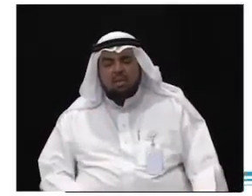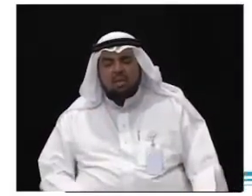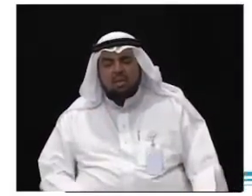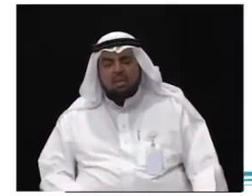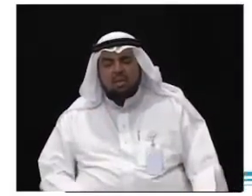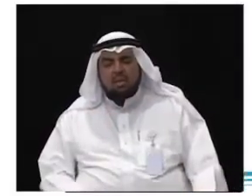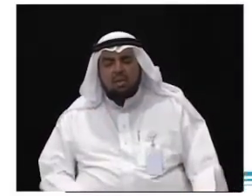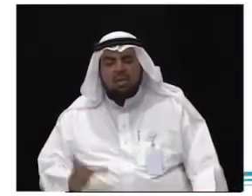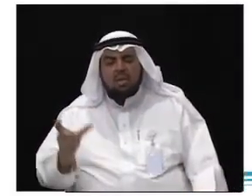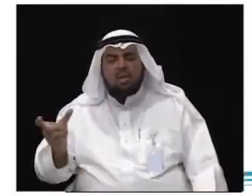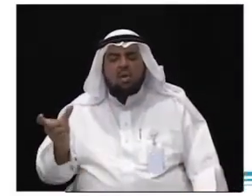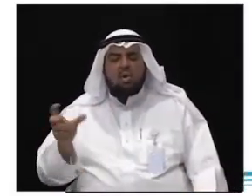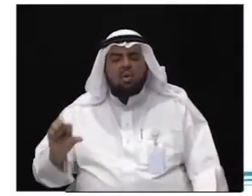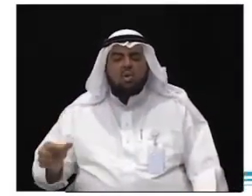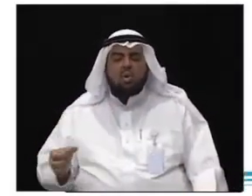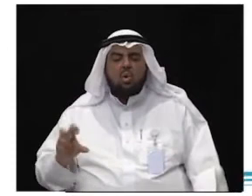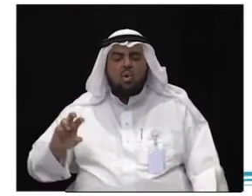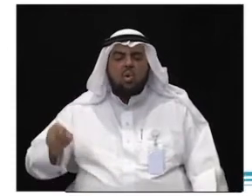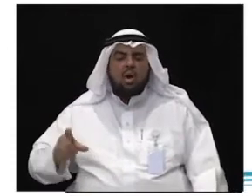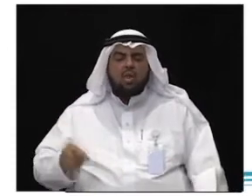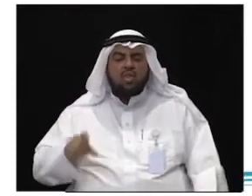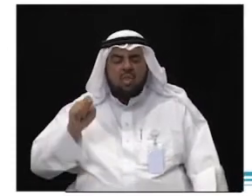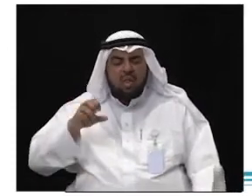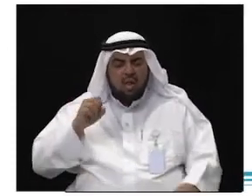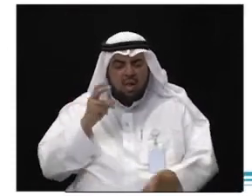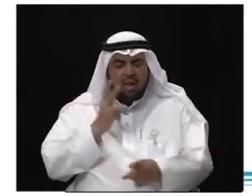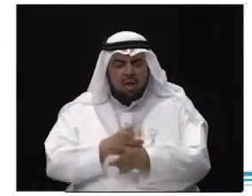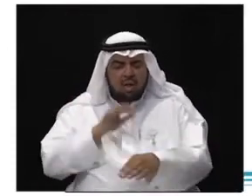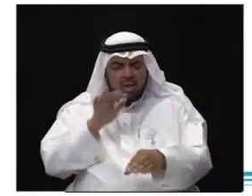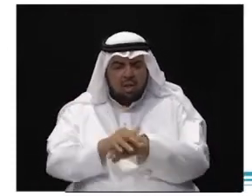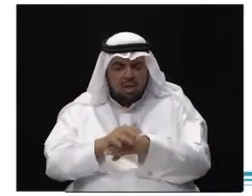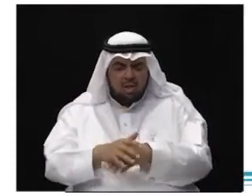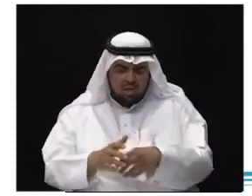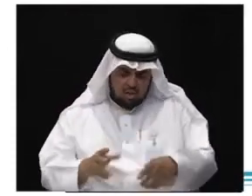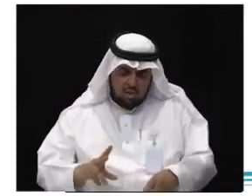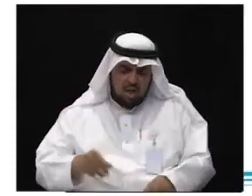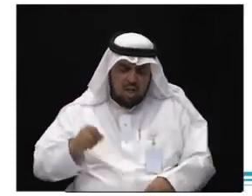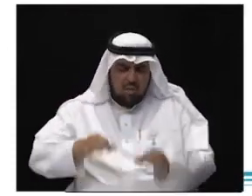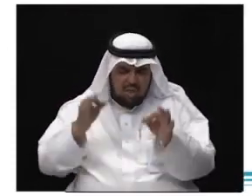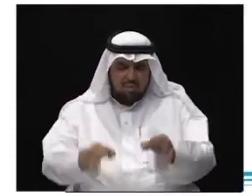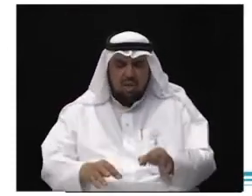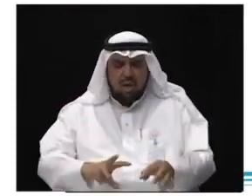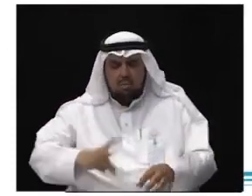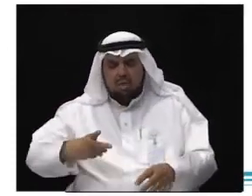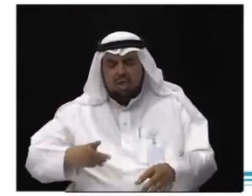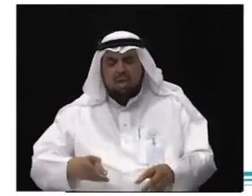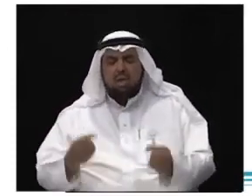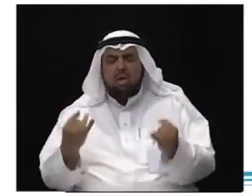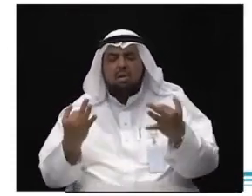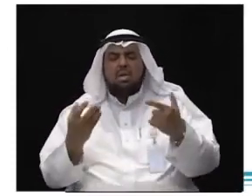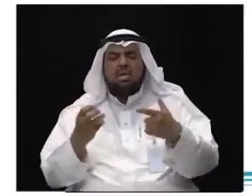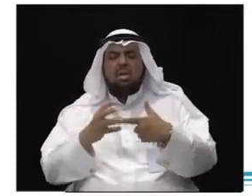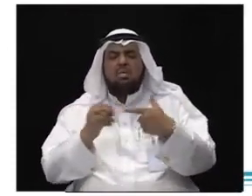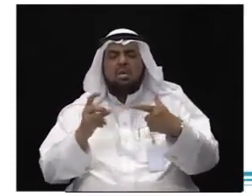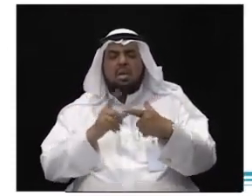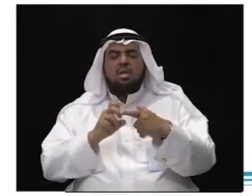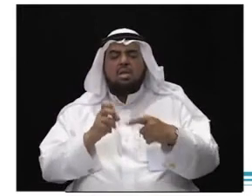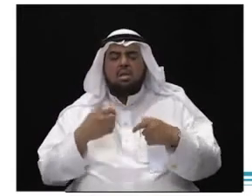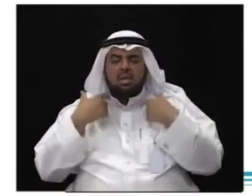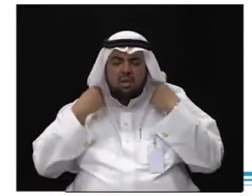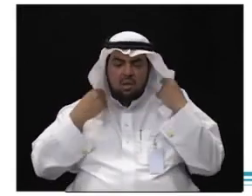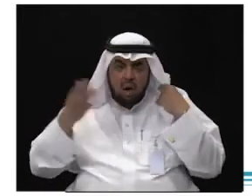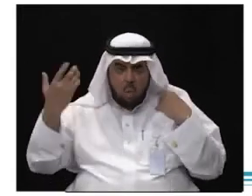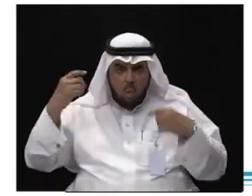وهنا ذكرت نورة أن هذا التدريب يعتمد على المتغيرات وعلى العمليات الحسابية. فهل تذكرون كيف